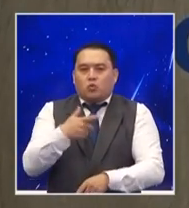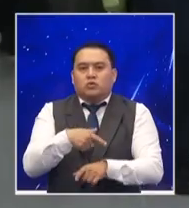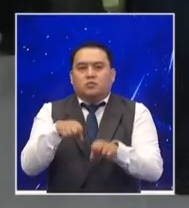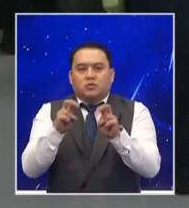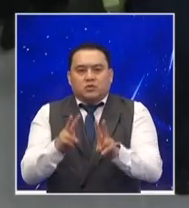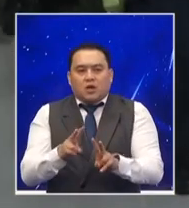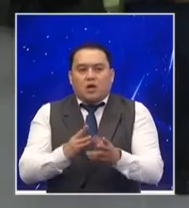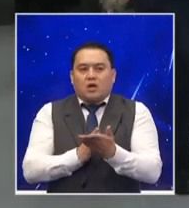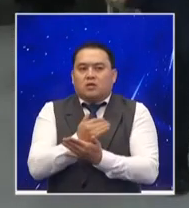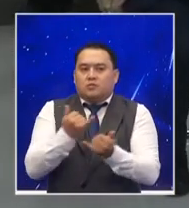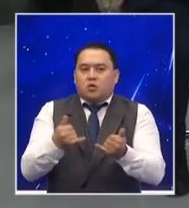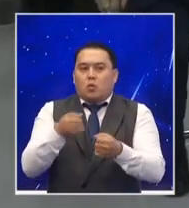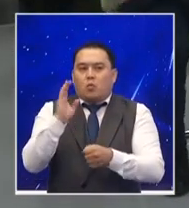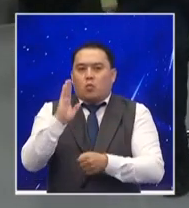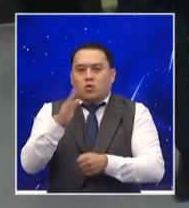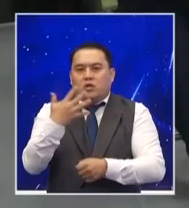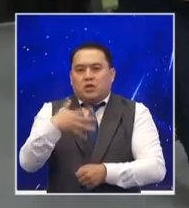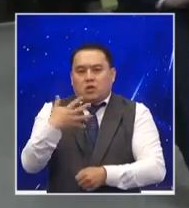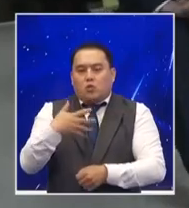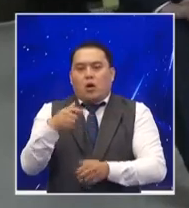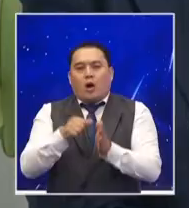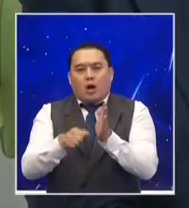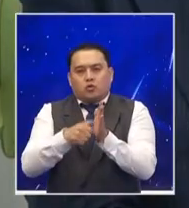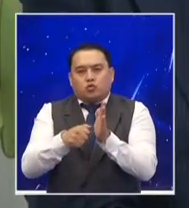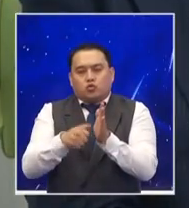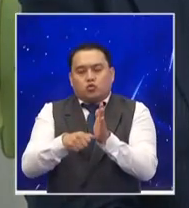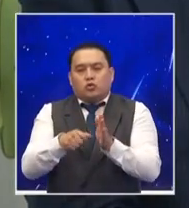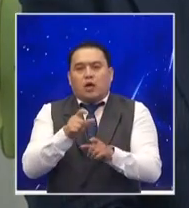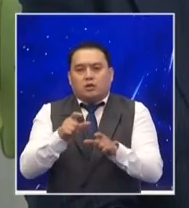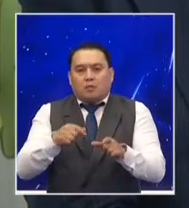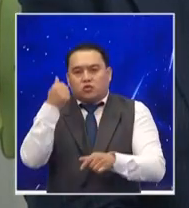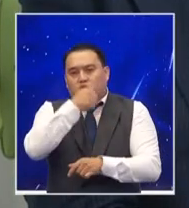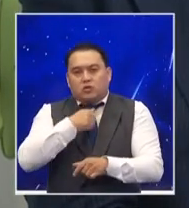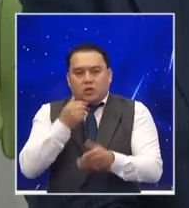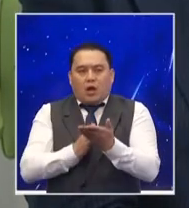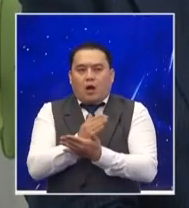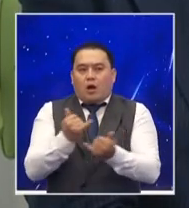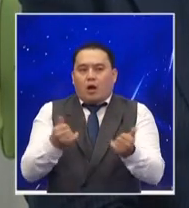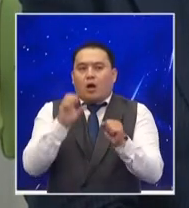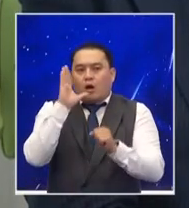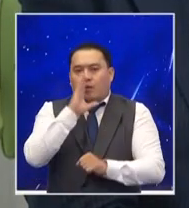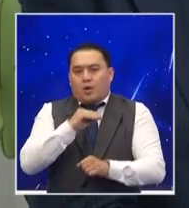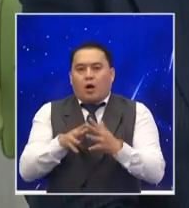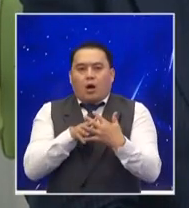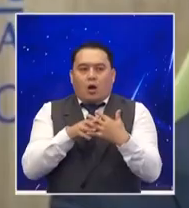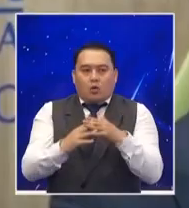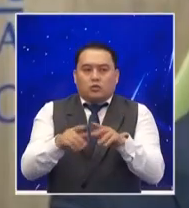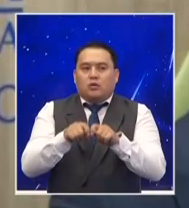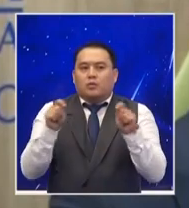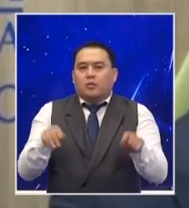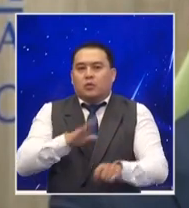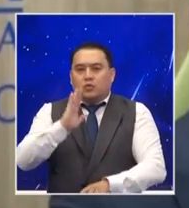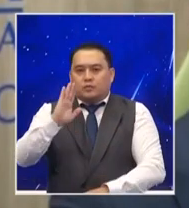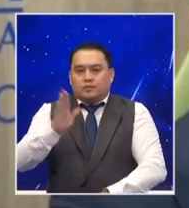маман қызмет көрсетпек. Орталық айына 50, жылына 600 баланы қабылдауға қауқарлы. Оның 30% ауылдан болмақ.